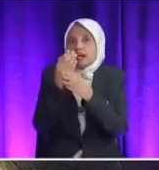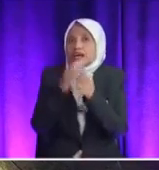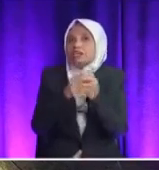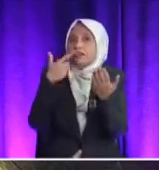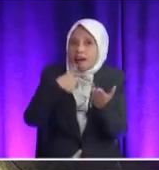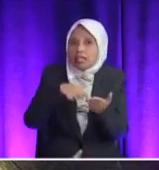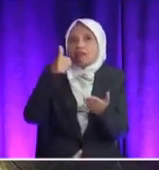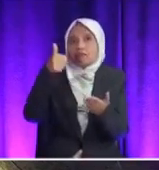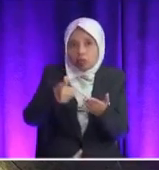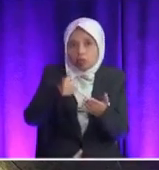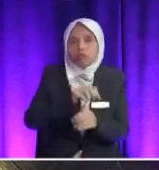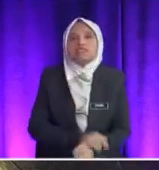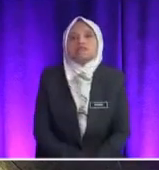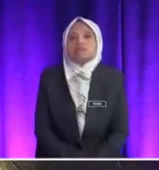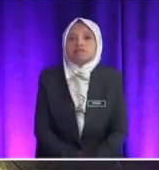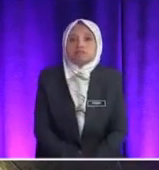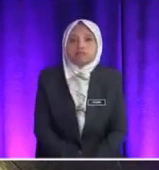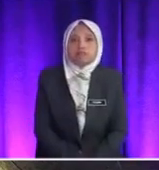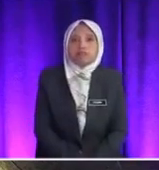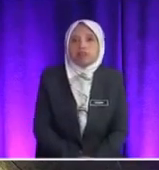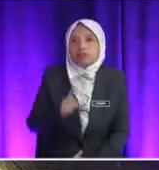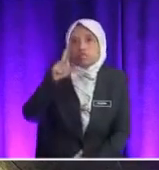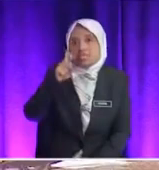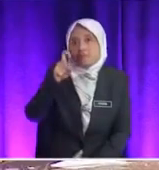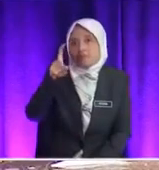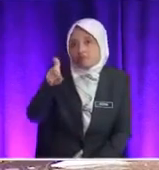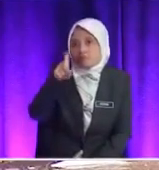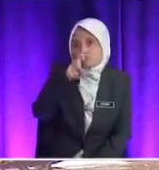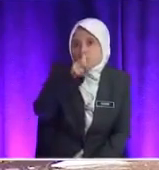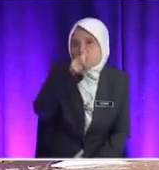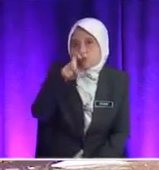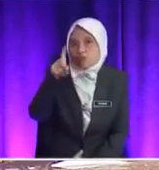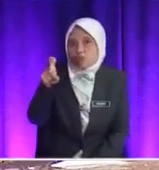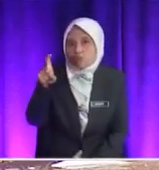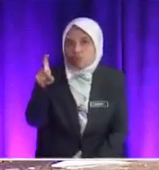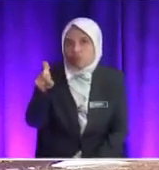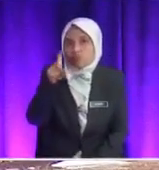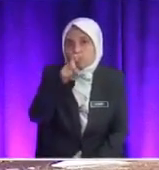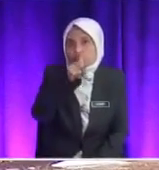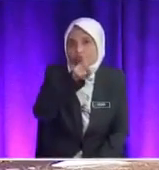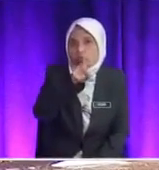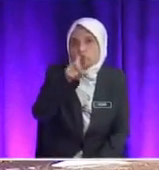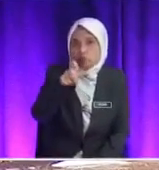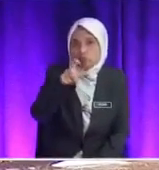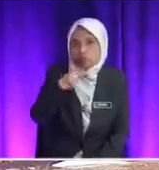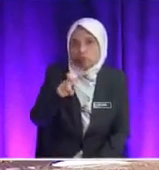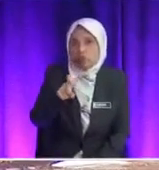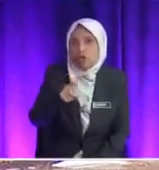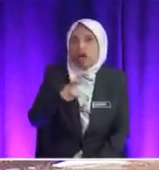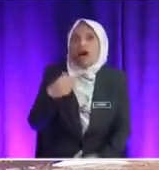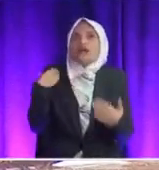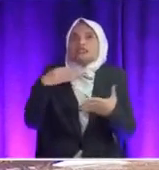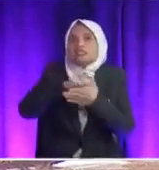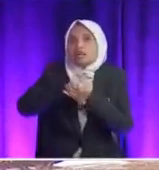naik tadilah halusmu oke Ada sembuhkan sembuh jangan kayak gitu Sabunnya DC